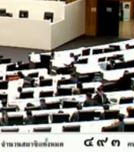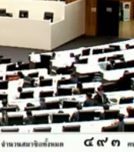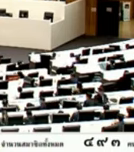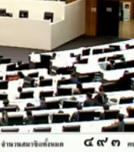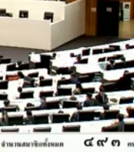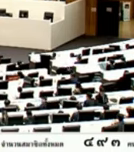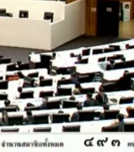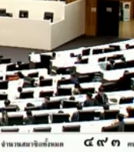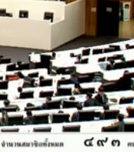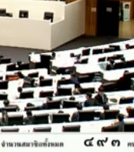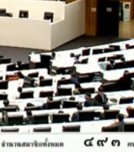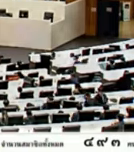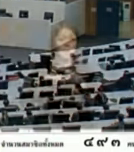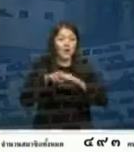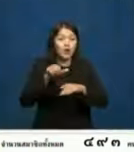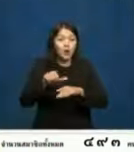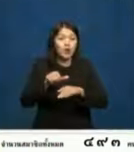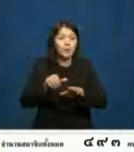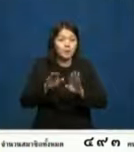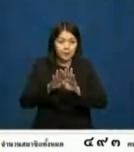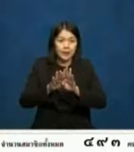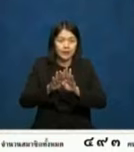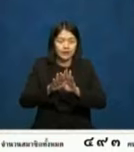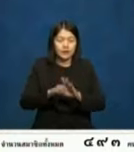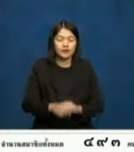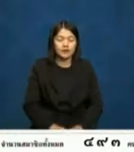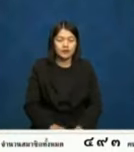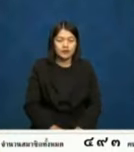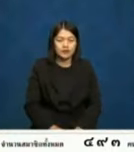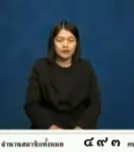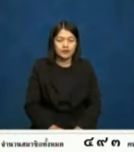ครับแสดงตนเรียบร้อยนะครับปิดการแสดงตน